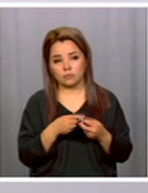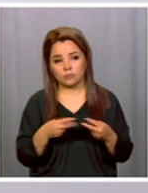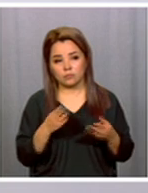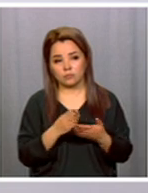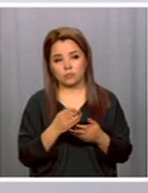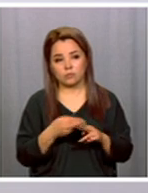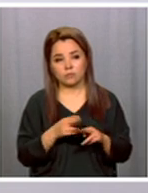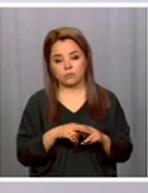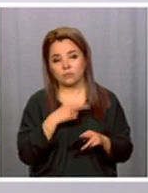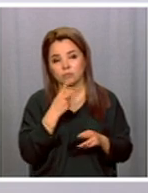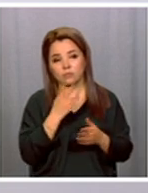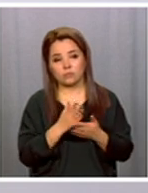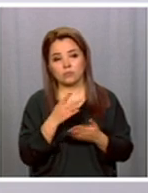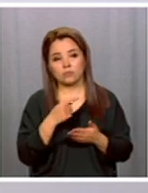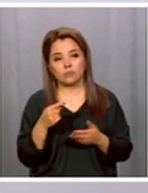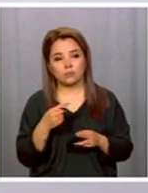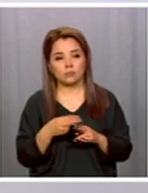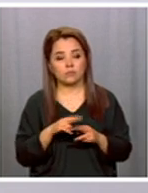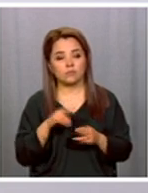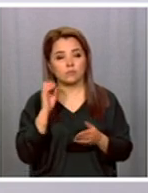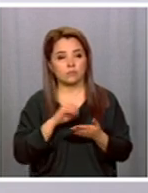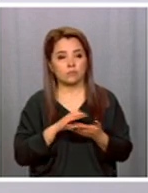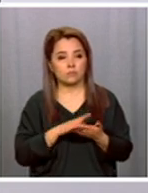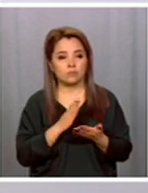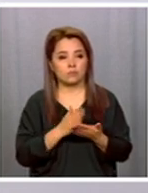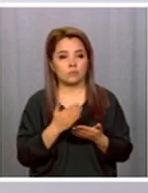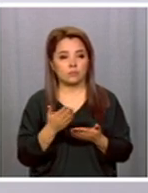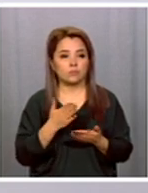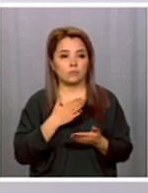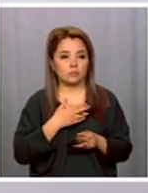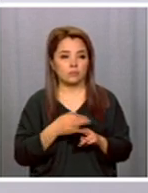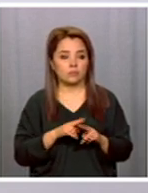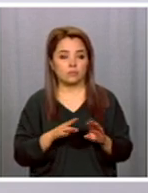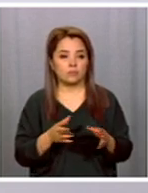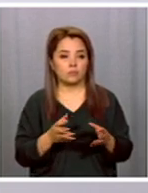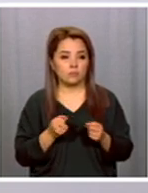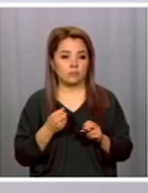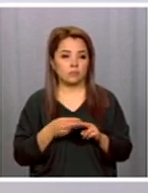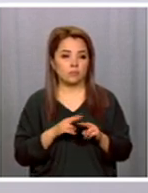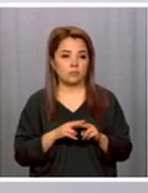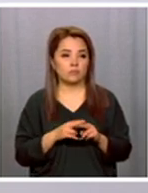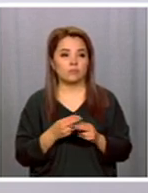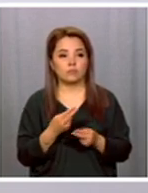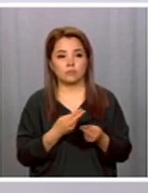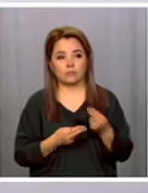жерде байқасаңыздар, минус деген таңба тұр. Үйткені біздің алынатын